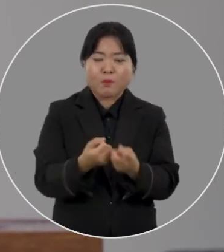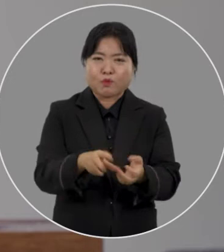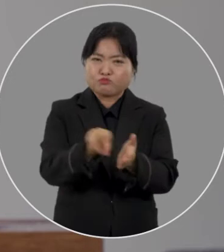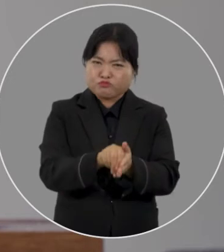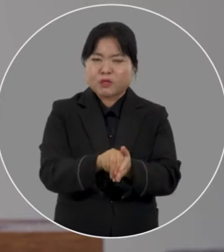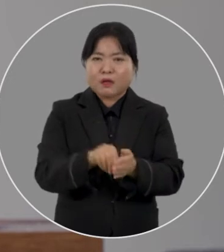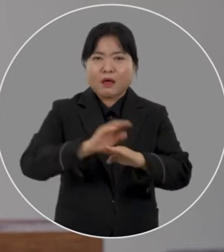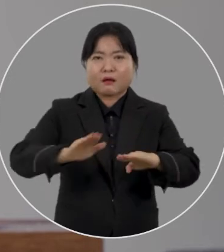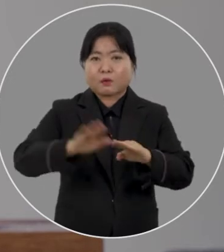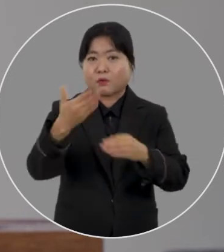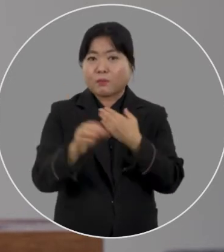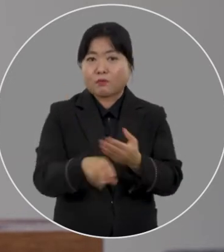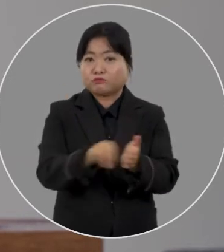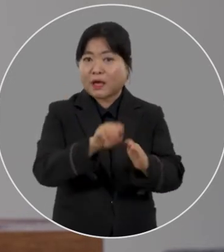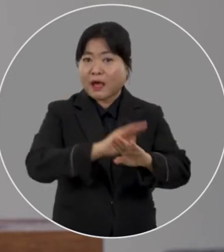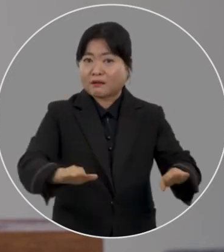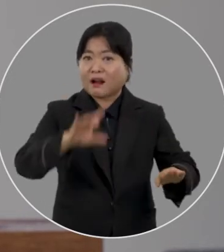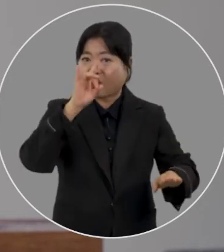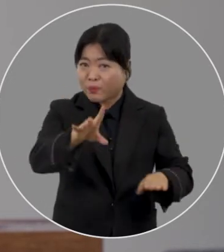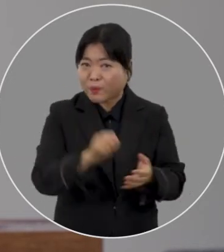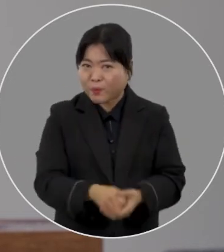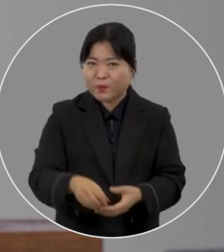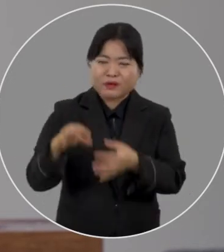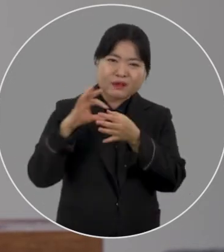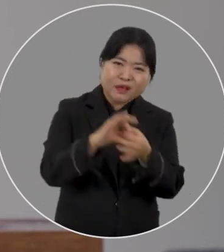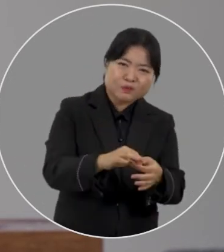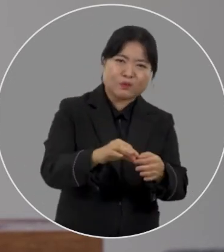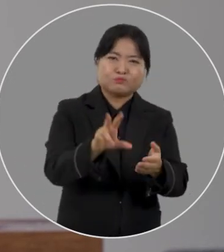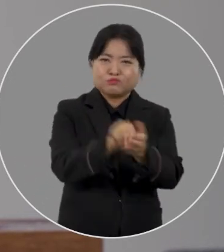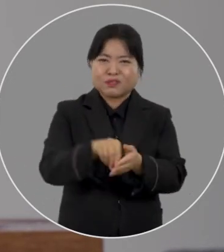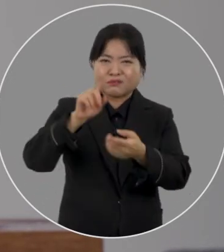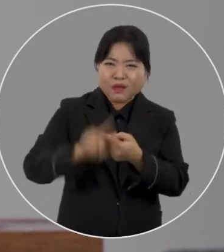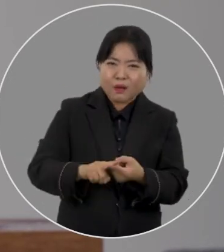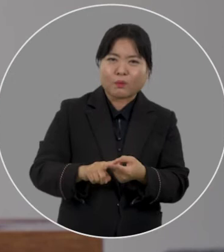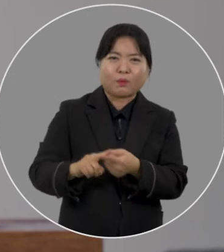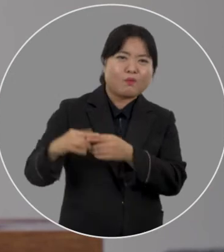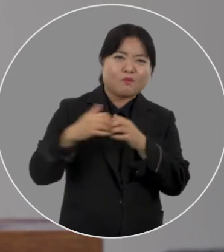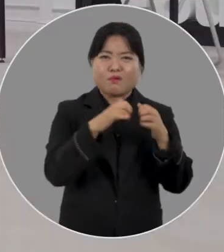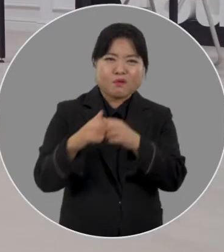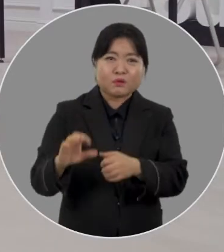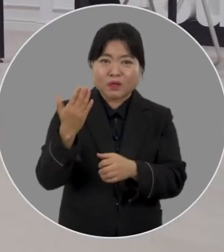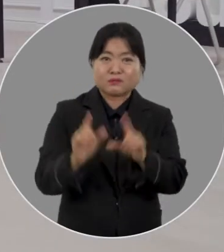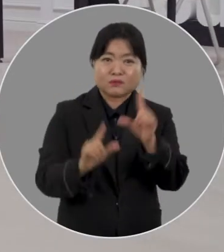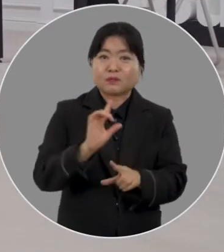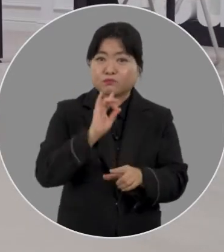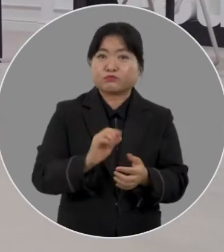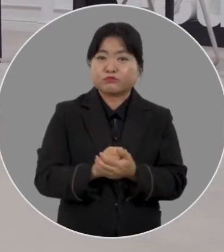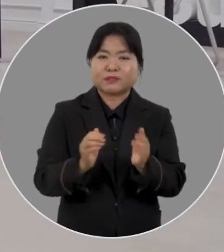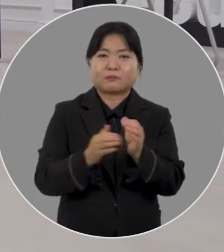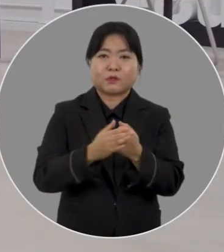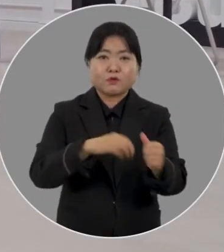귀결되게 되면 사실은 문제를 해결하지도 못하고 계속 공전만 되는 그런 현상들이 벌어지는 거고요. 그래서 저는